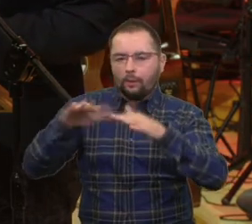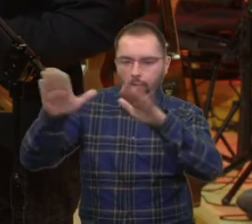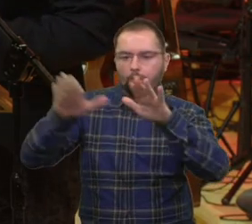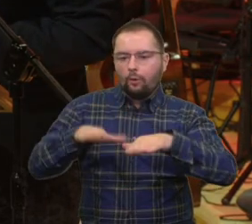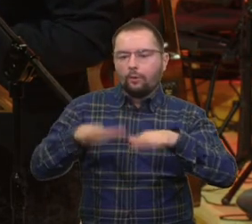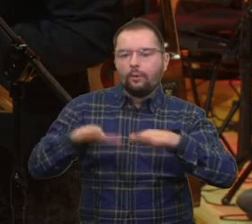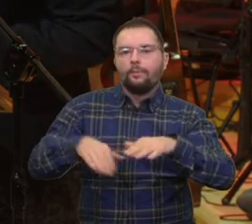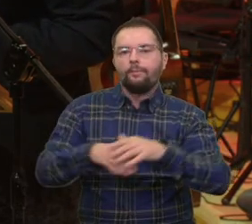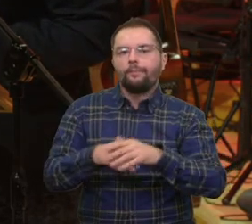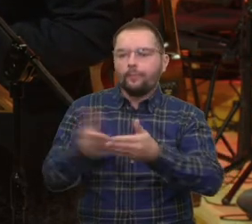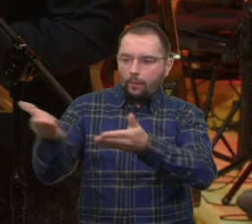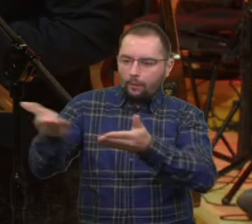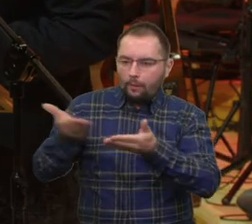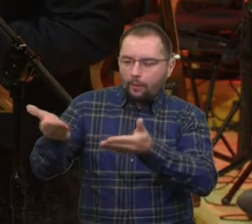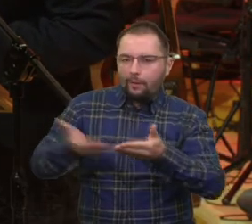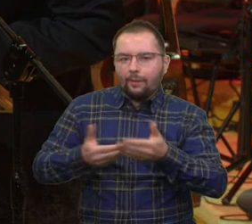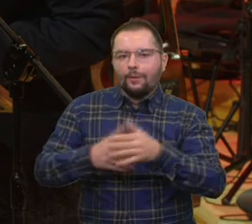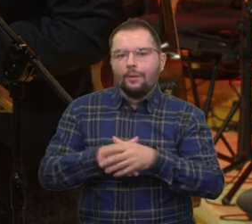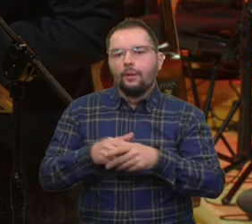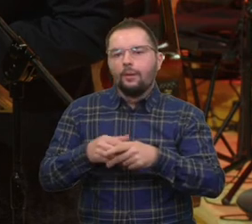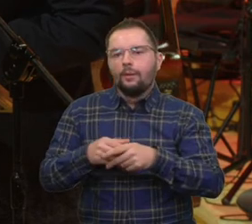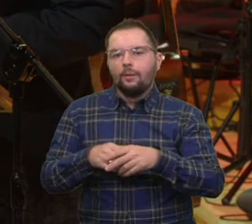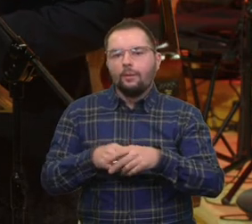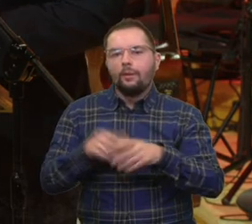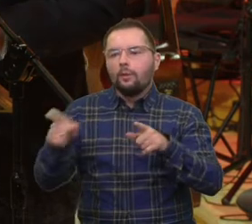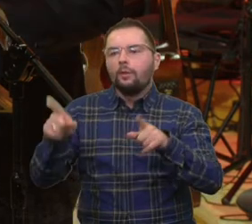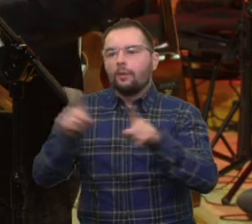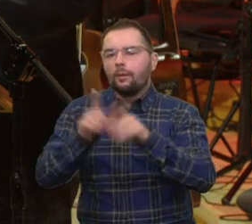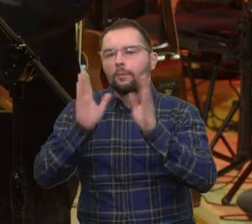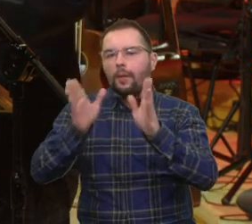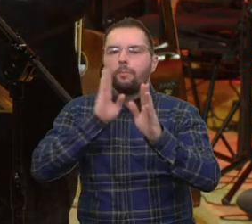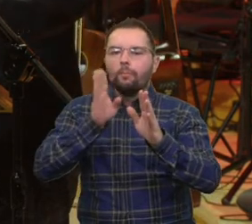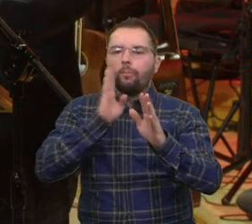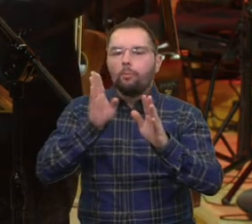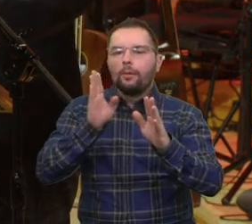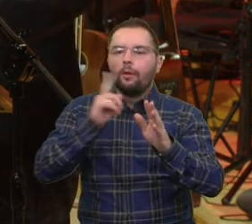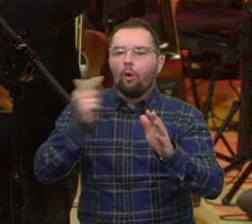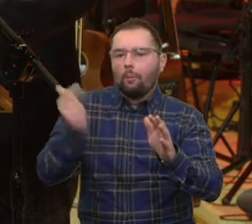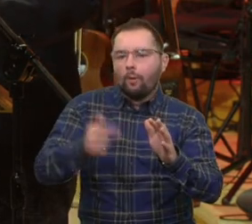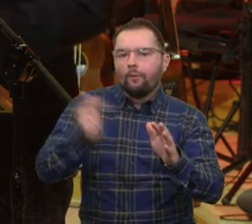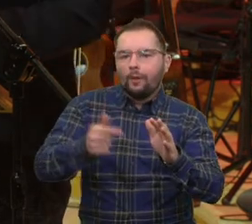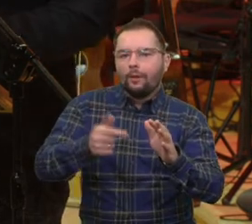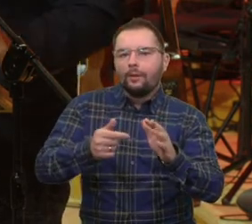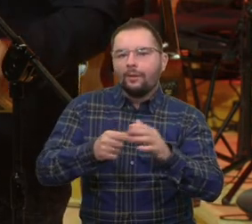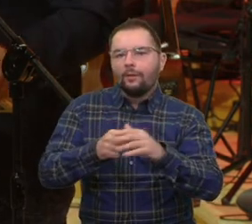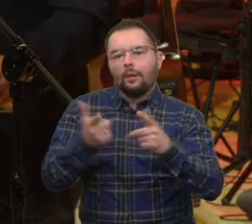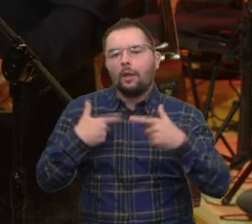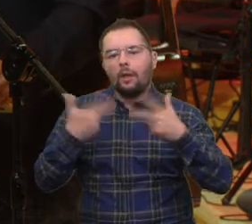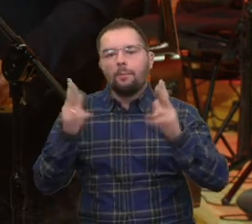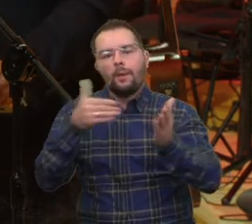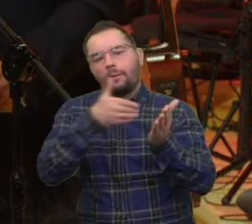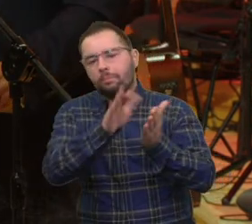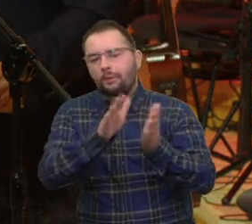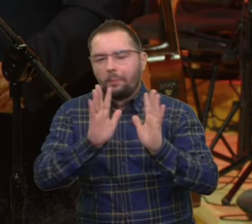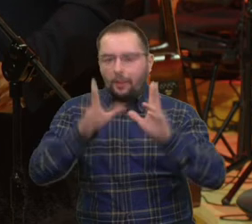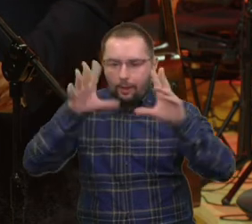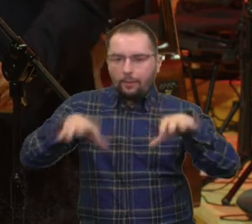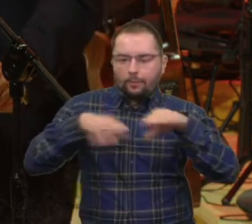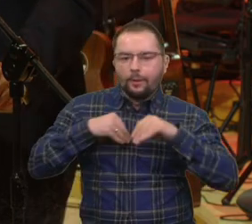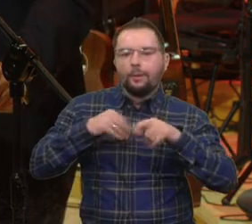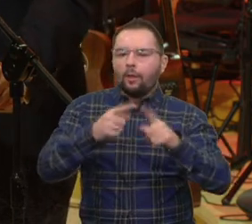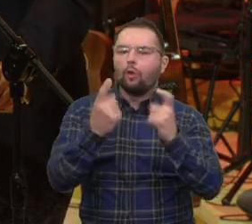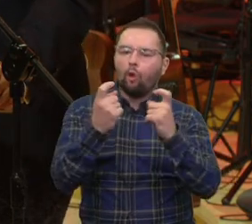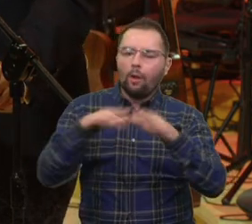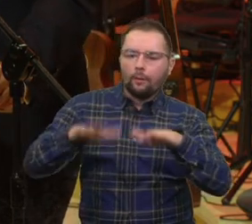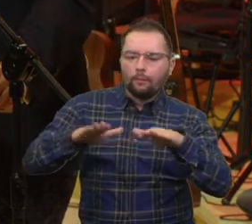Panie profesorze, zapraszamy. Panie premierze, będzie Pan miał do wypełnienia dość miły obowiązek. Zakładam, tak, że Pan się nie uchyli i zostanie z nami jeszcze przez chwilę.